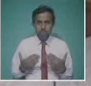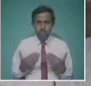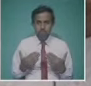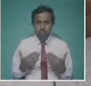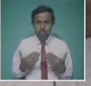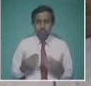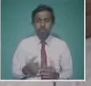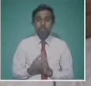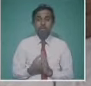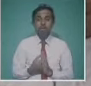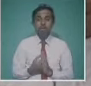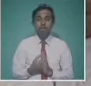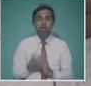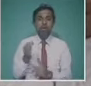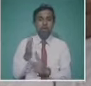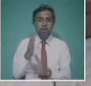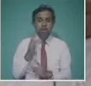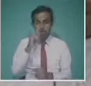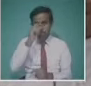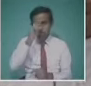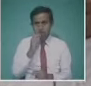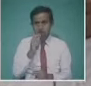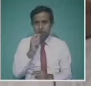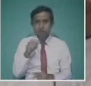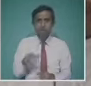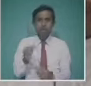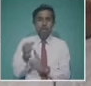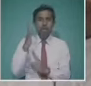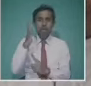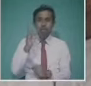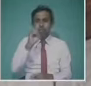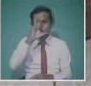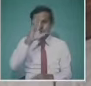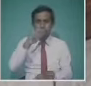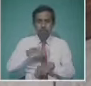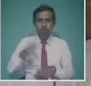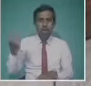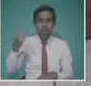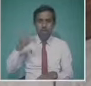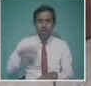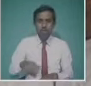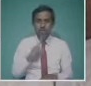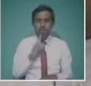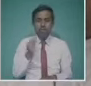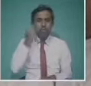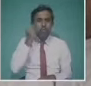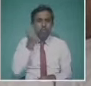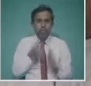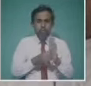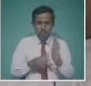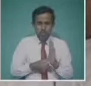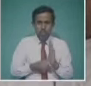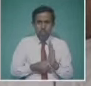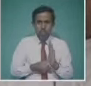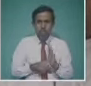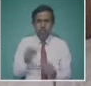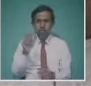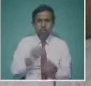ගරු සභාපතිතුමනි දැන් ජනාධිපතිතුමා උදේ වරුවේ ඇවිල්ලා කිව්වා ත්‍රස්ත පනත පිළිබඳව